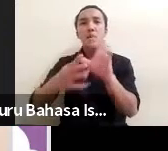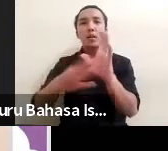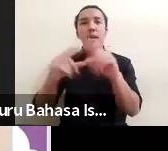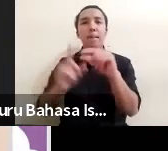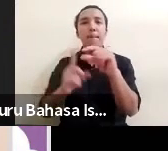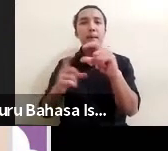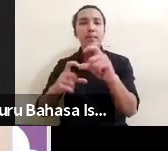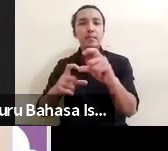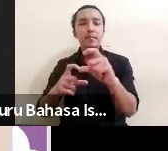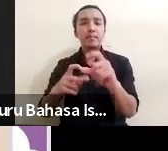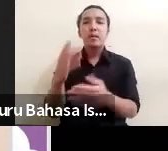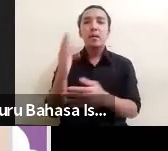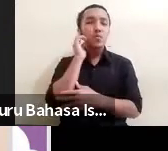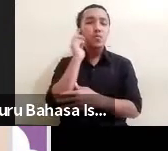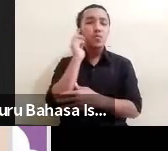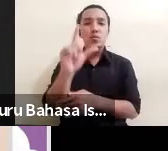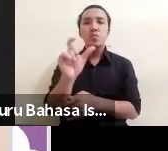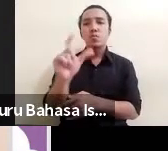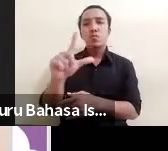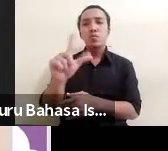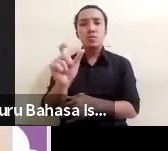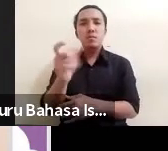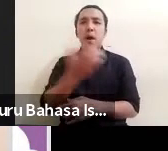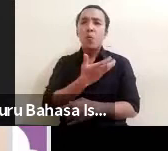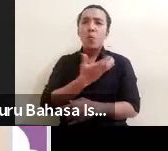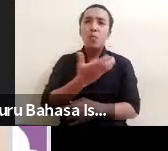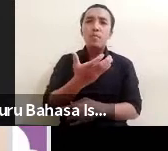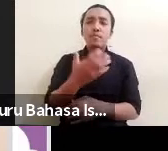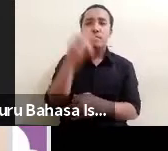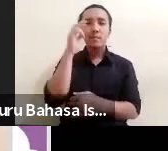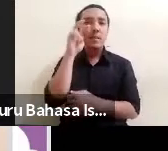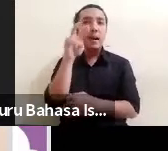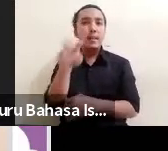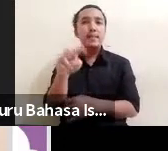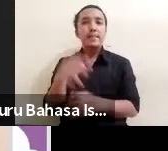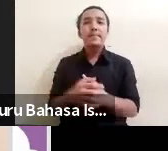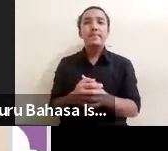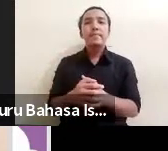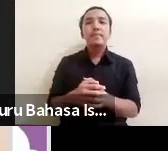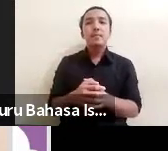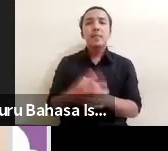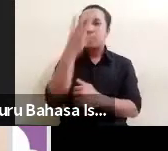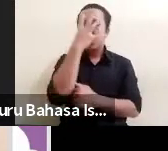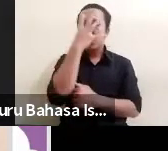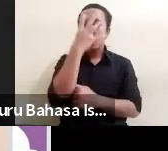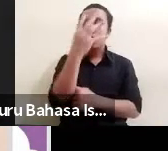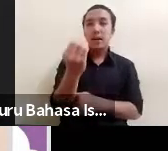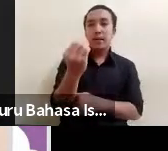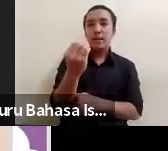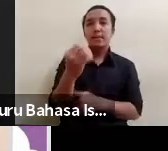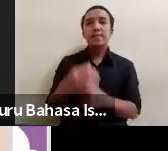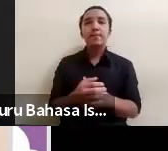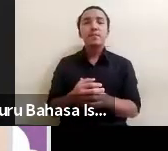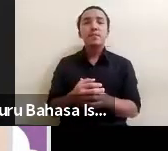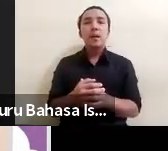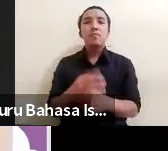ingin melihat kesungguhan Pak Bupati dan DPRD, Pak, pemerintah daerah lah, untuk